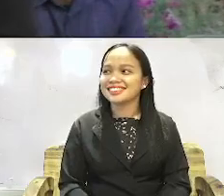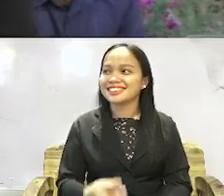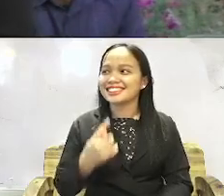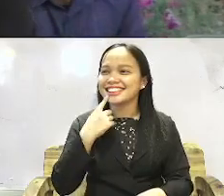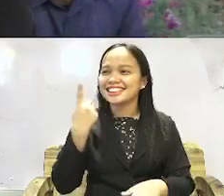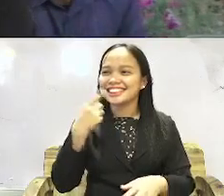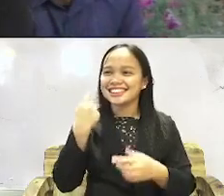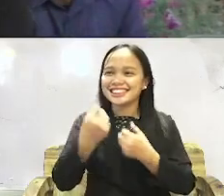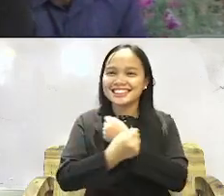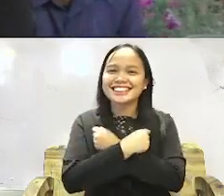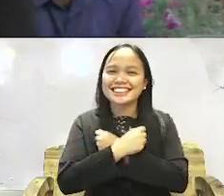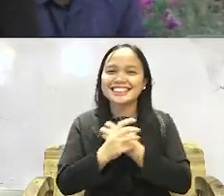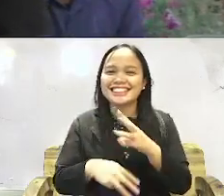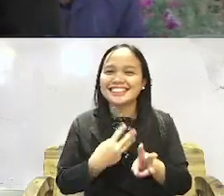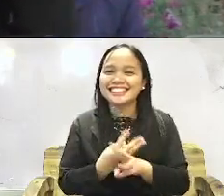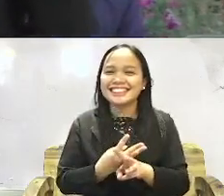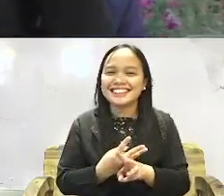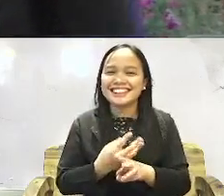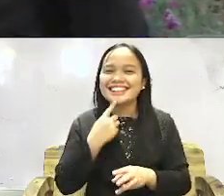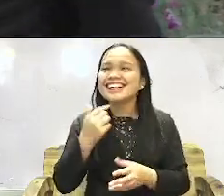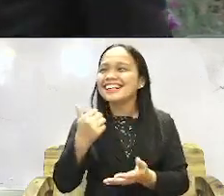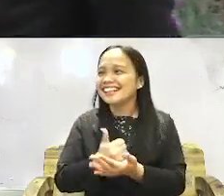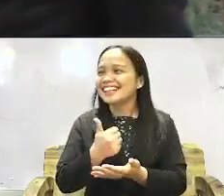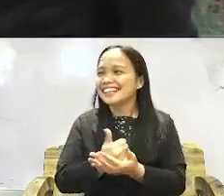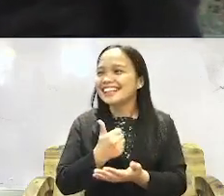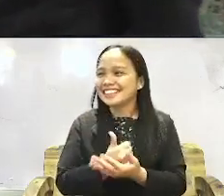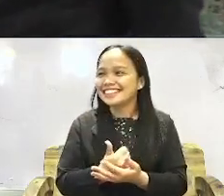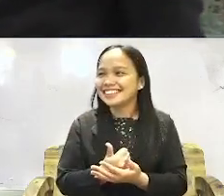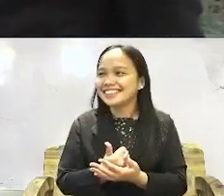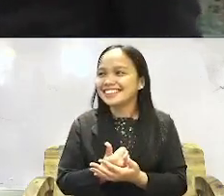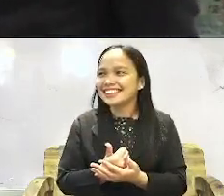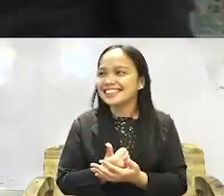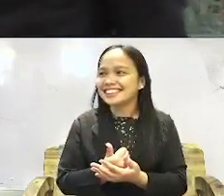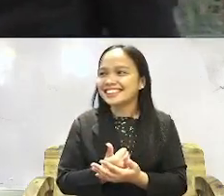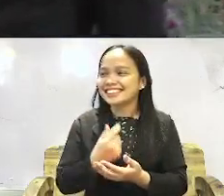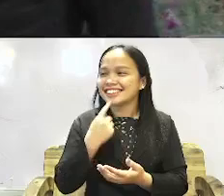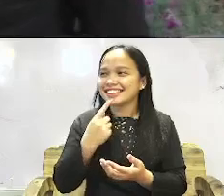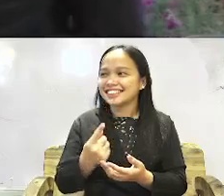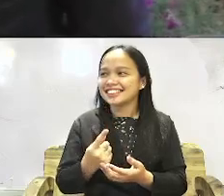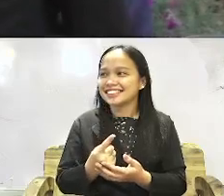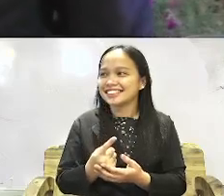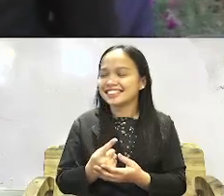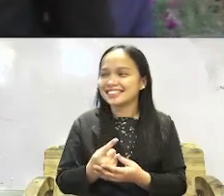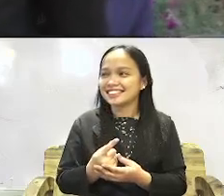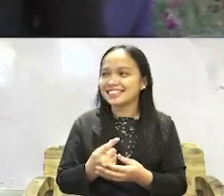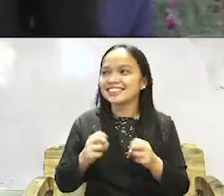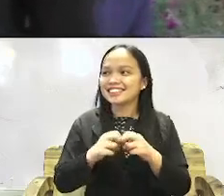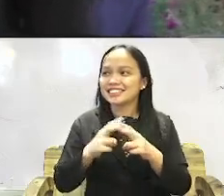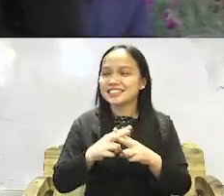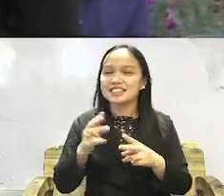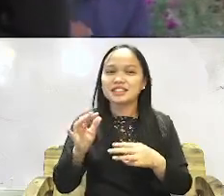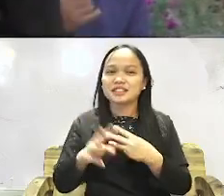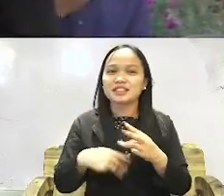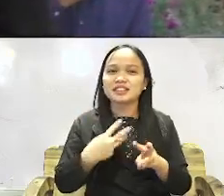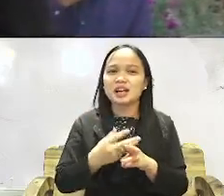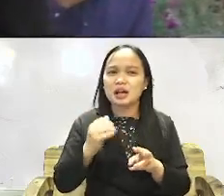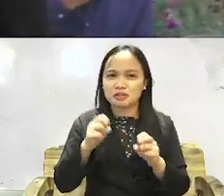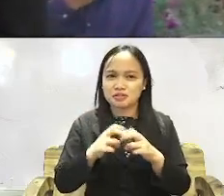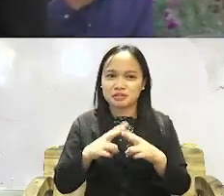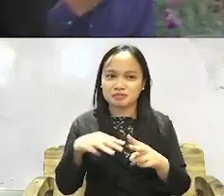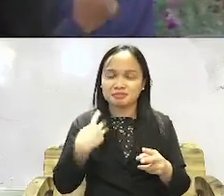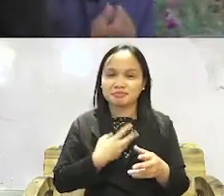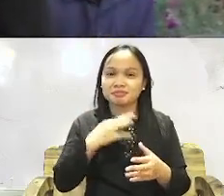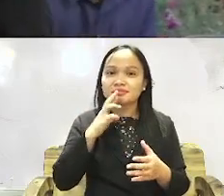nagmamahal sa mundo. Wow, amen, amen. Sabi nga po, kahit po Tagalog po tayo, hindi